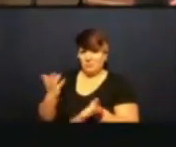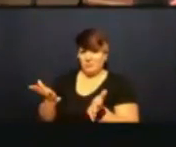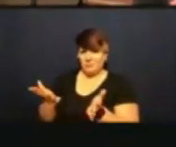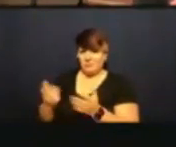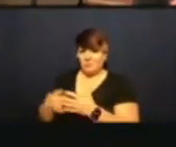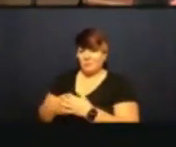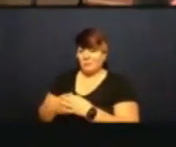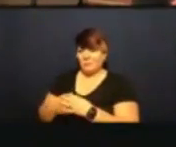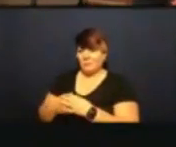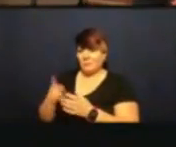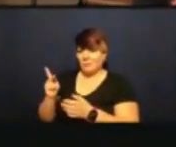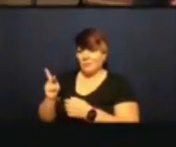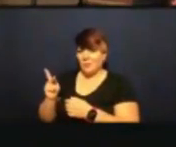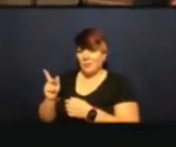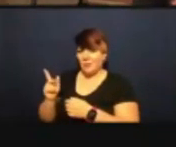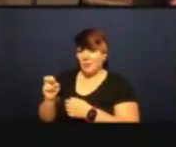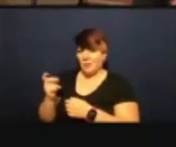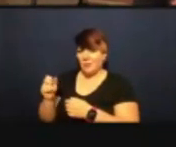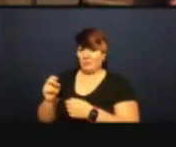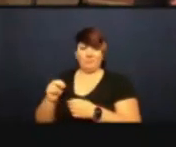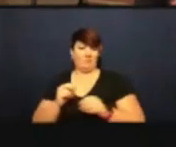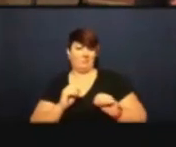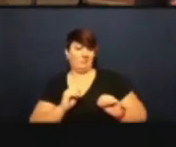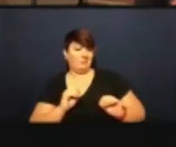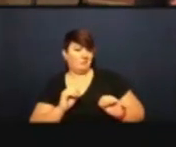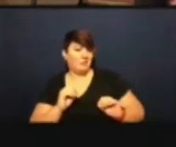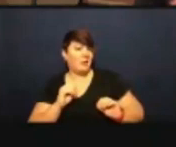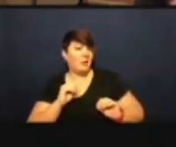COVID-19. Je, umeelewa swali, Kevin?